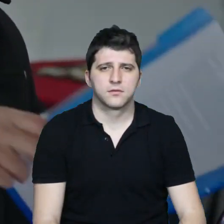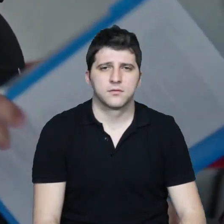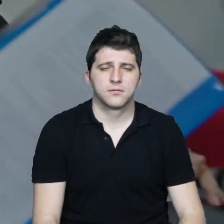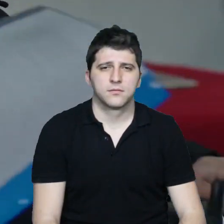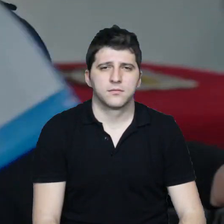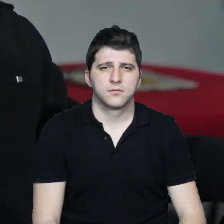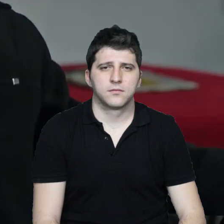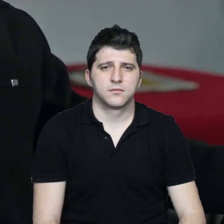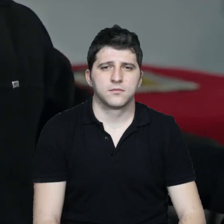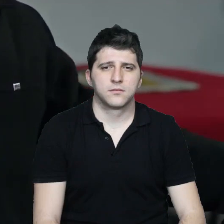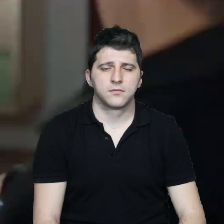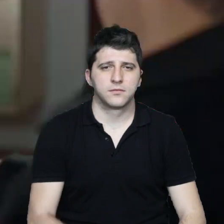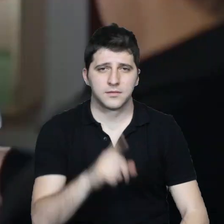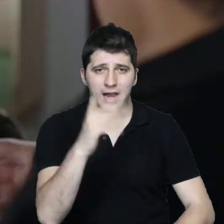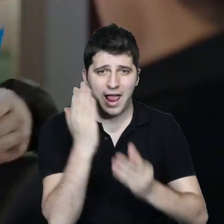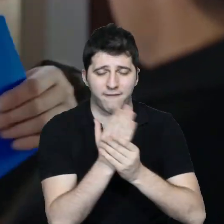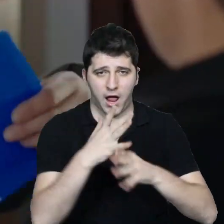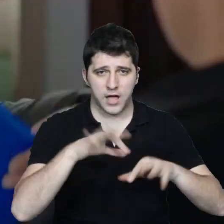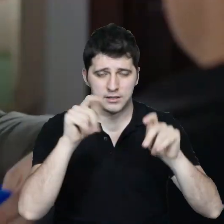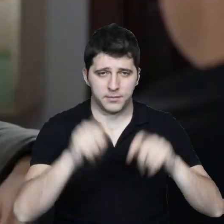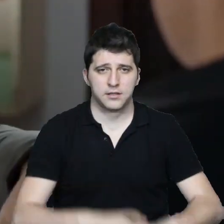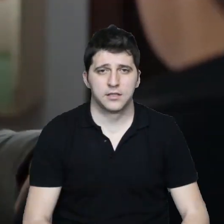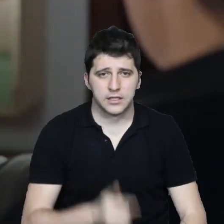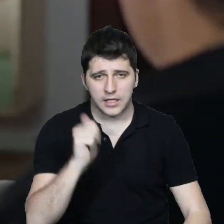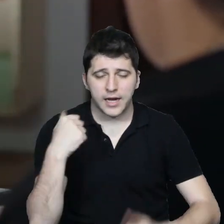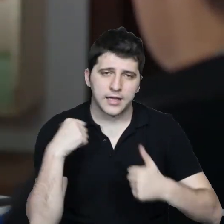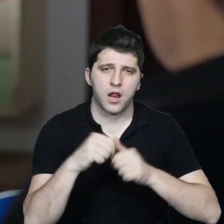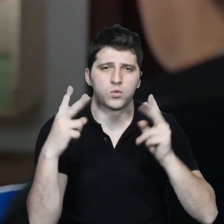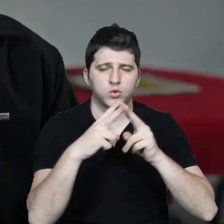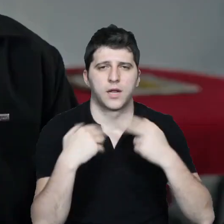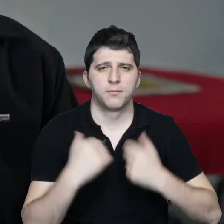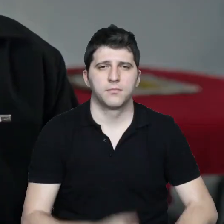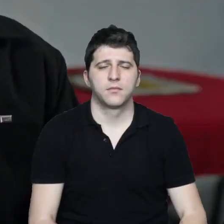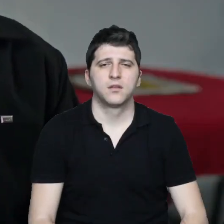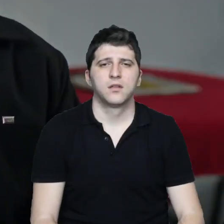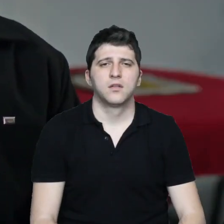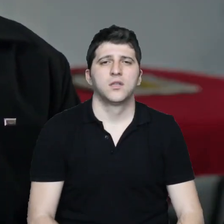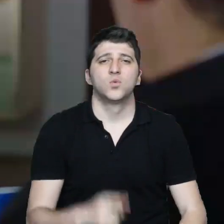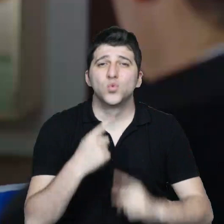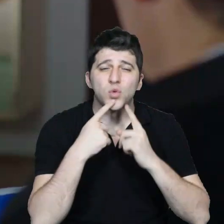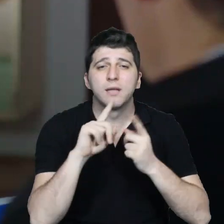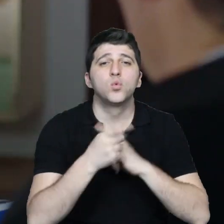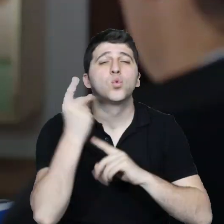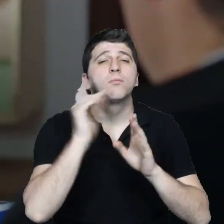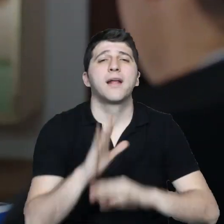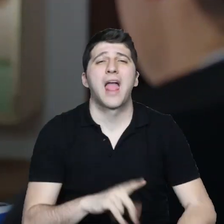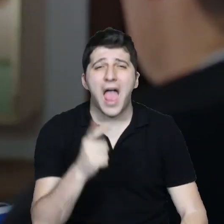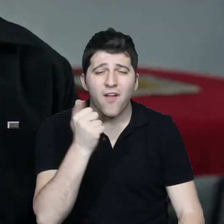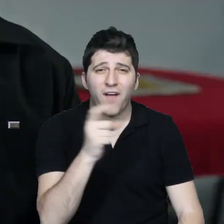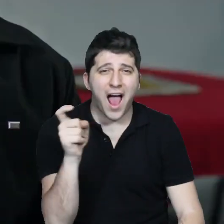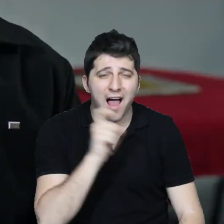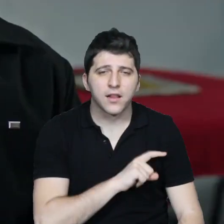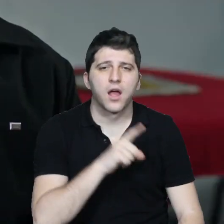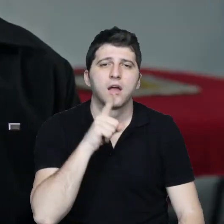İlhami İbrahim'e dosya uzattı. Siz bu evrakı hazır edin. Yarın tekrar görüşelim. Bu arada söylediklerimi unutmayın. En ufak bir hata